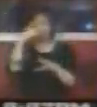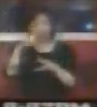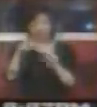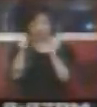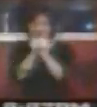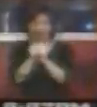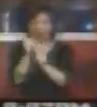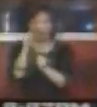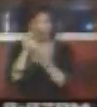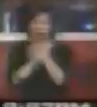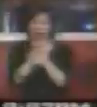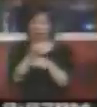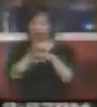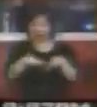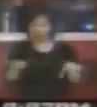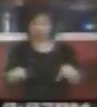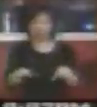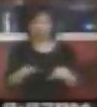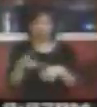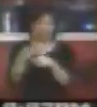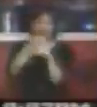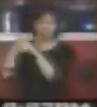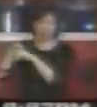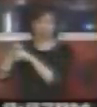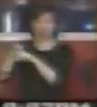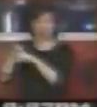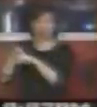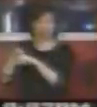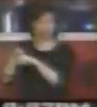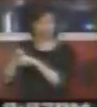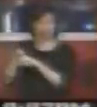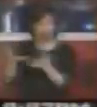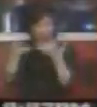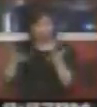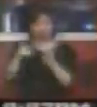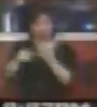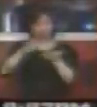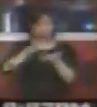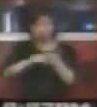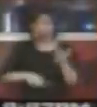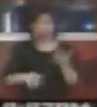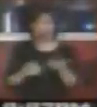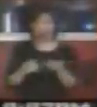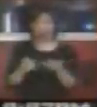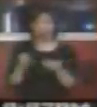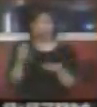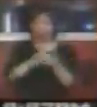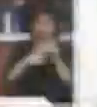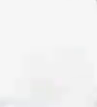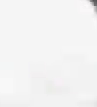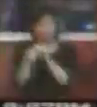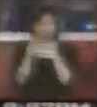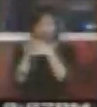ng suspect, makipagbalikan daw sa kanya ang dating ka-live-in. Mia Reyes, ikwento mo.